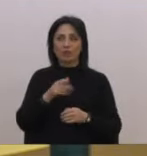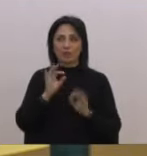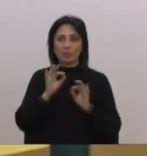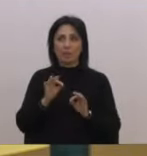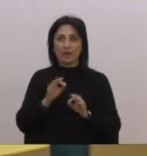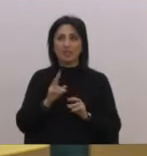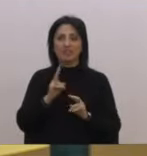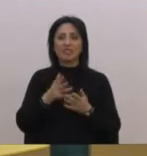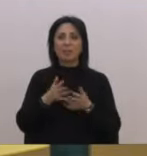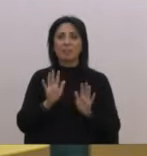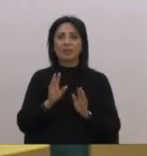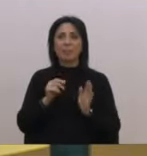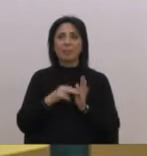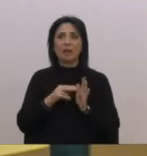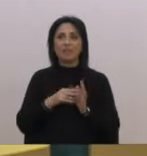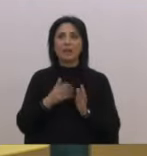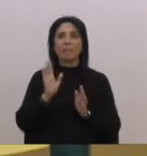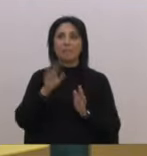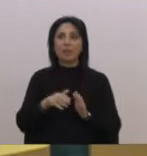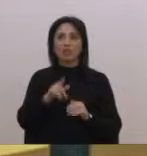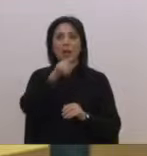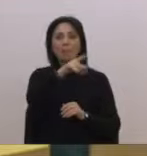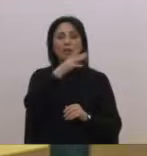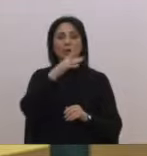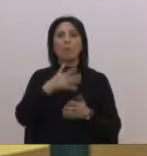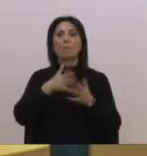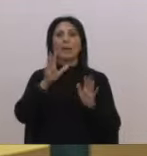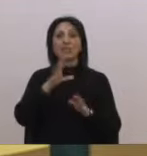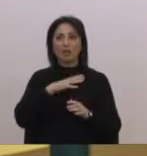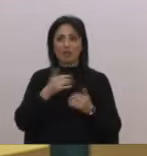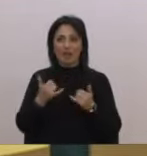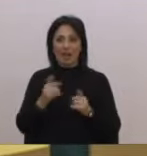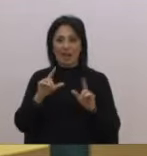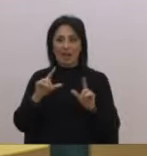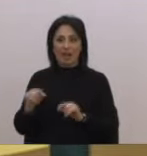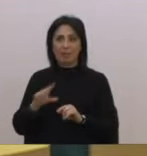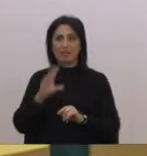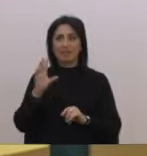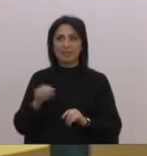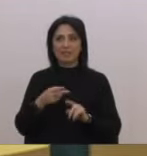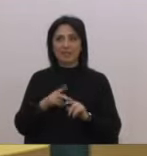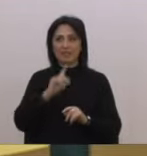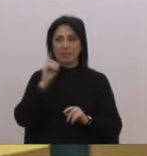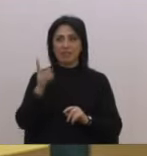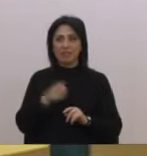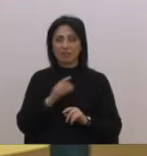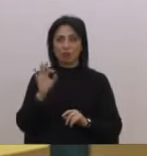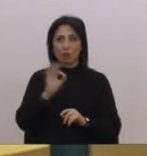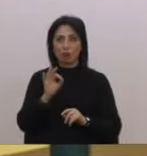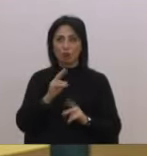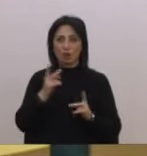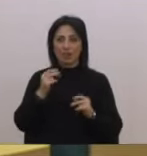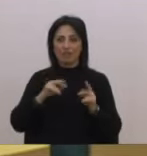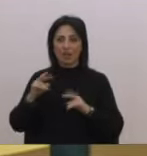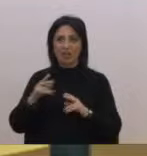ვიზე მეტია ფასები, მაშინ მაგადროს უფრო მეტი ყოფილა, იმიტომ რომ ეხლა იკლებს და საერთოდ ეს ერთი წელიწადია 0 არის